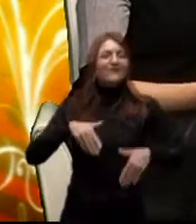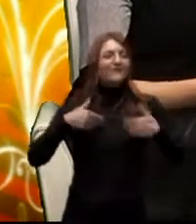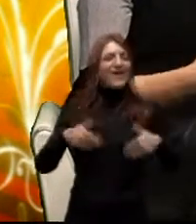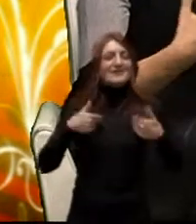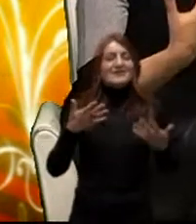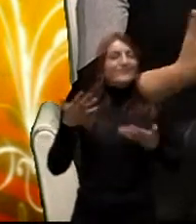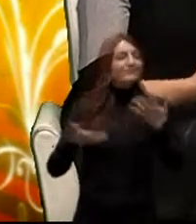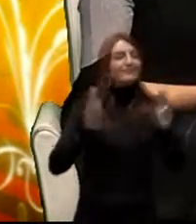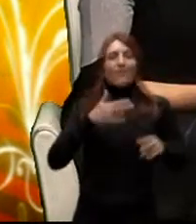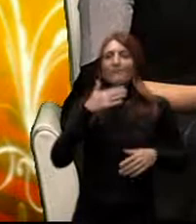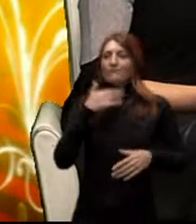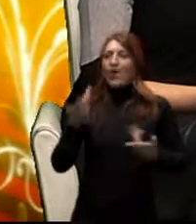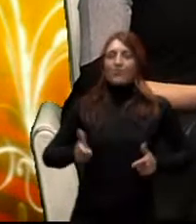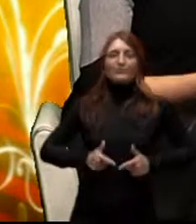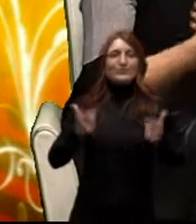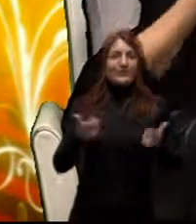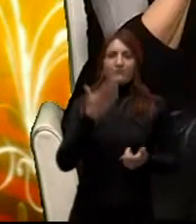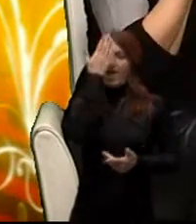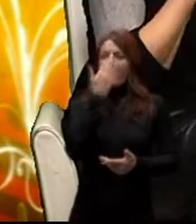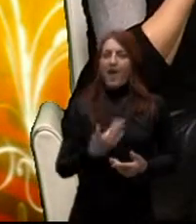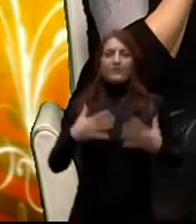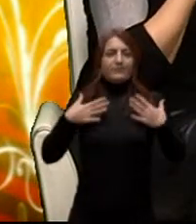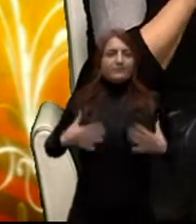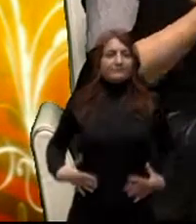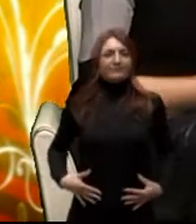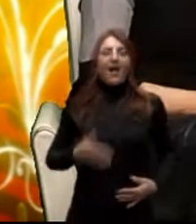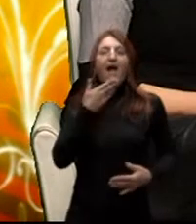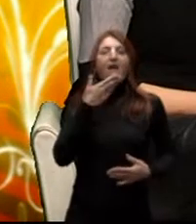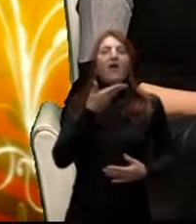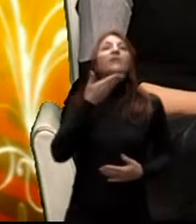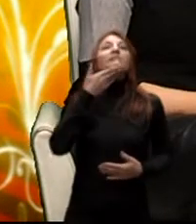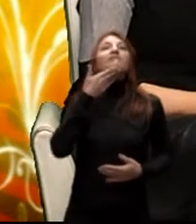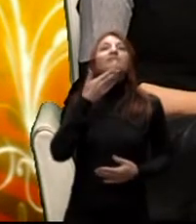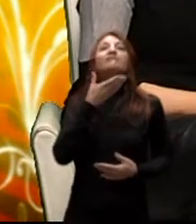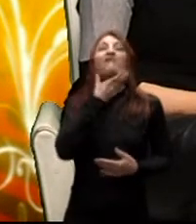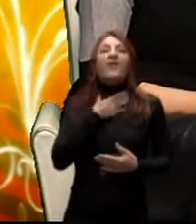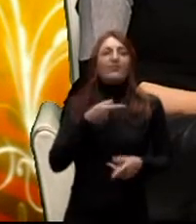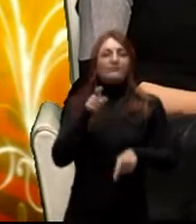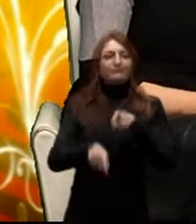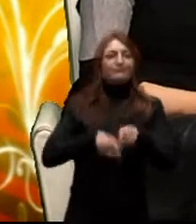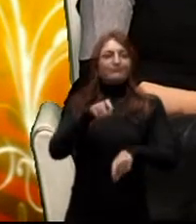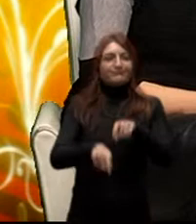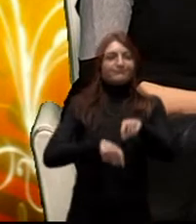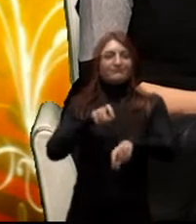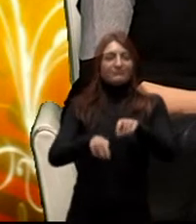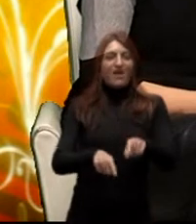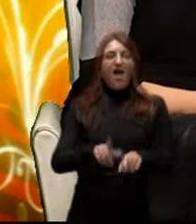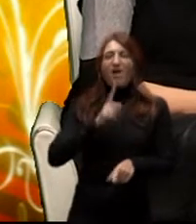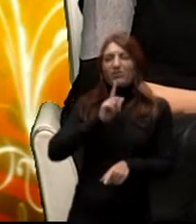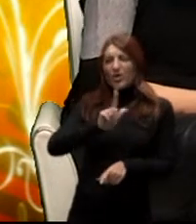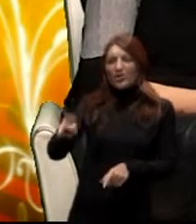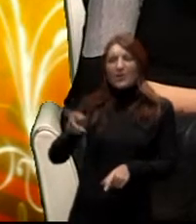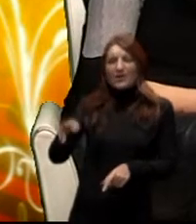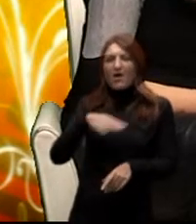puna života, da je to držanje osobe uspravno, da ima dignutu glavu, vrat, znači i osoba koju